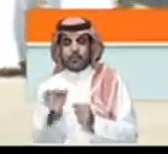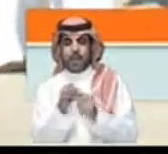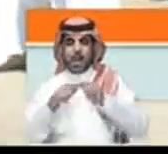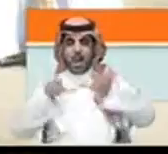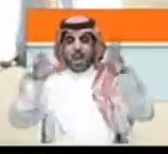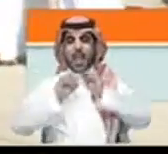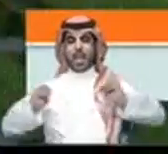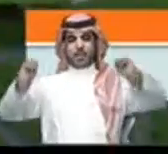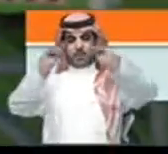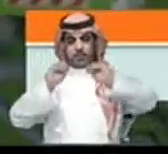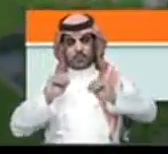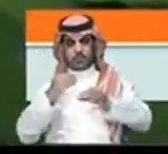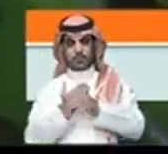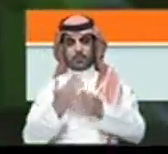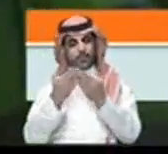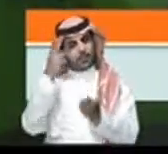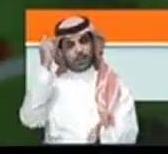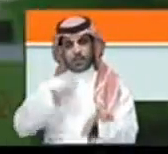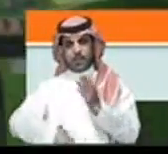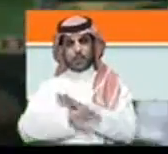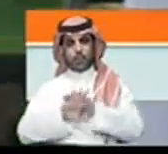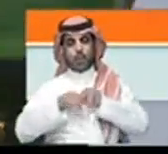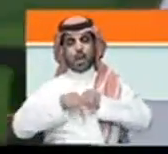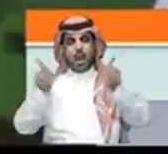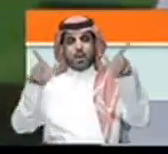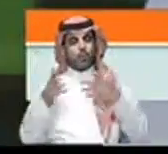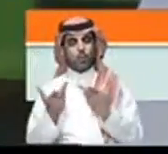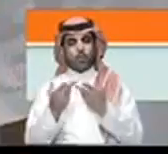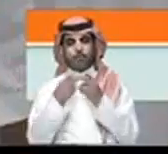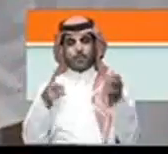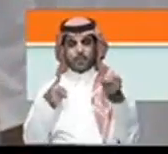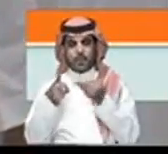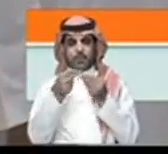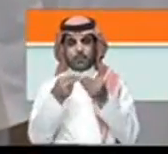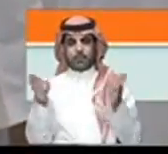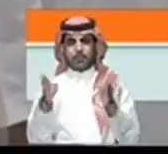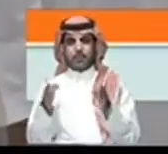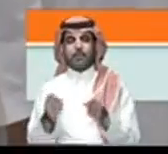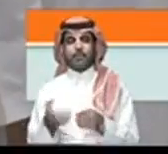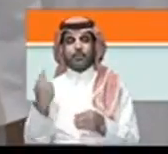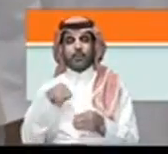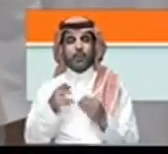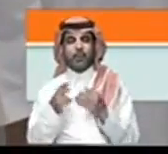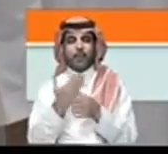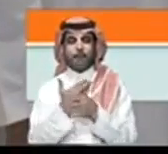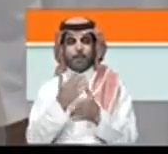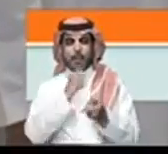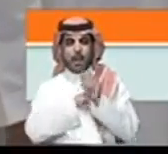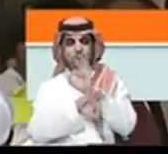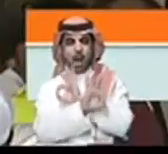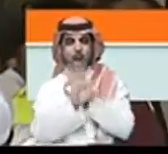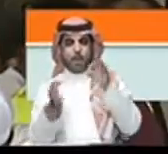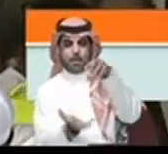للطيران المدني و بشكل رسمي افتتاح وتشغيل مطار الخليج نيو وذلك بعد الانتهاء من